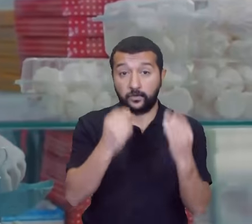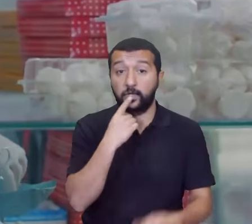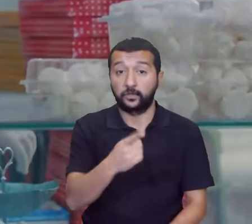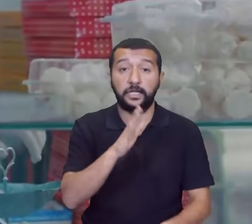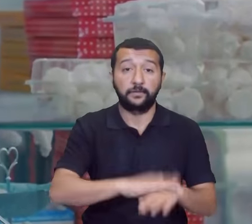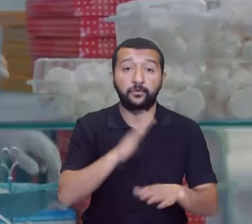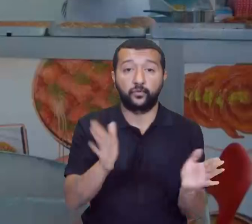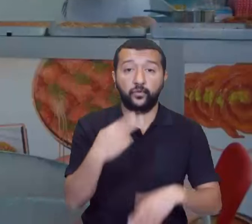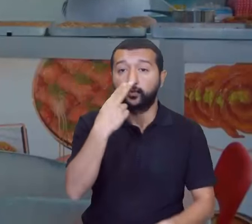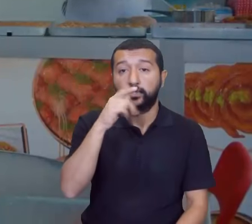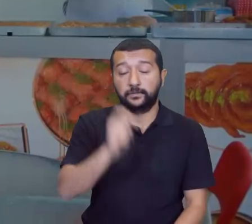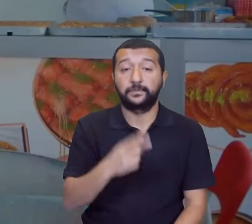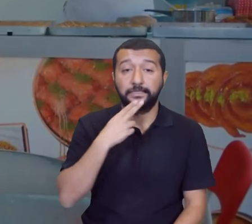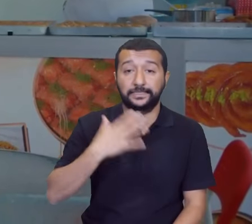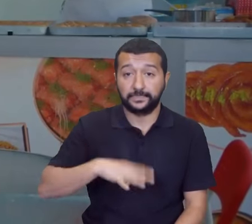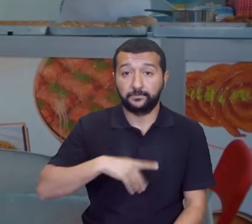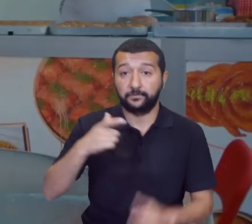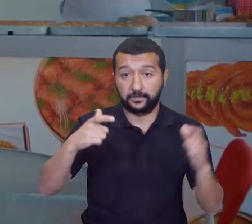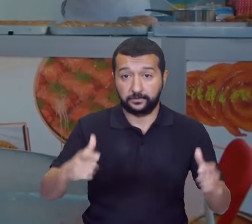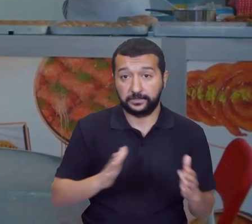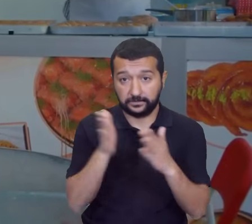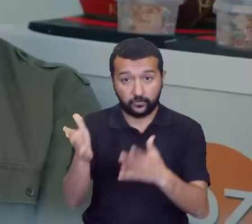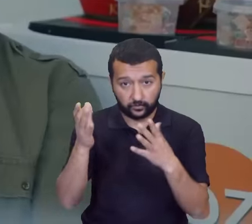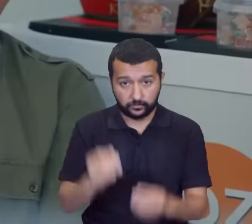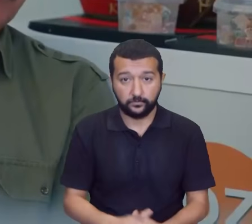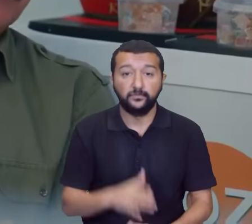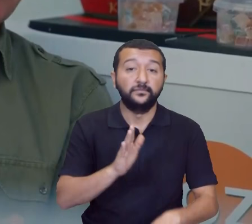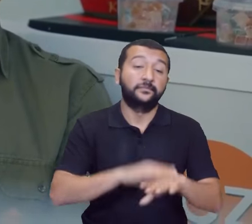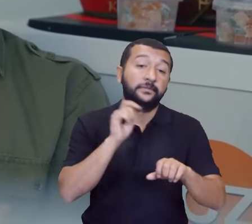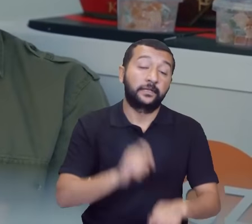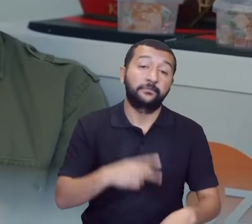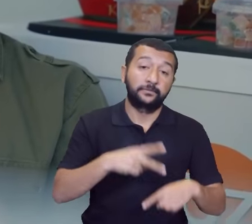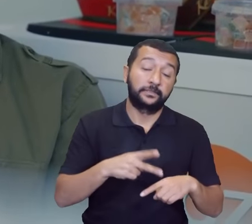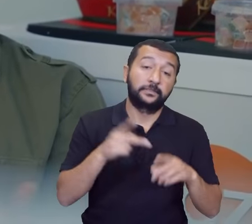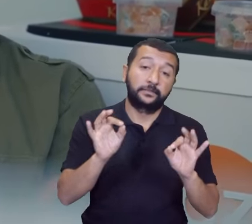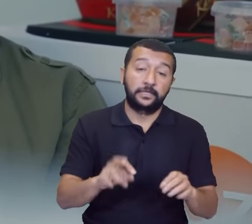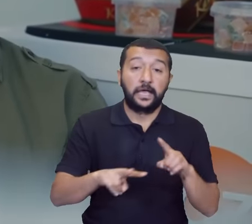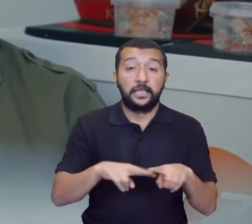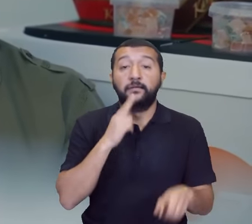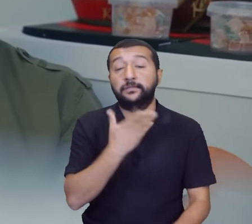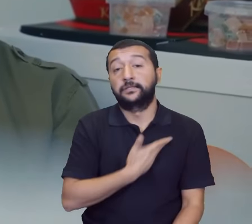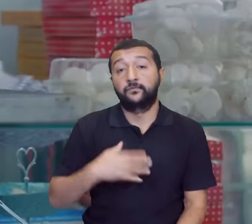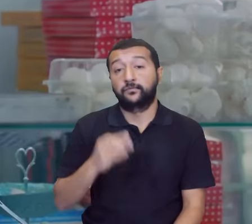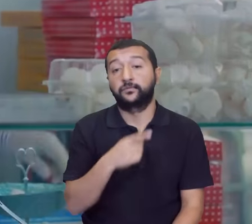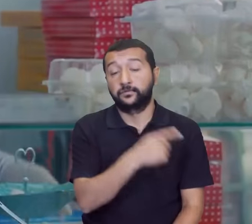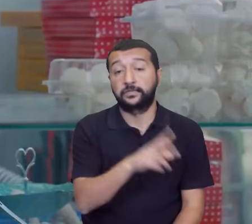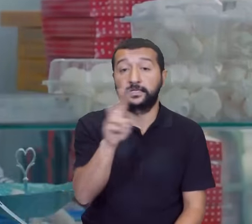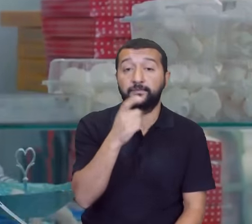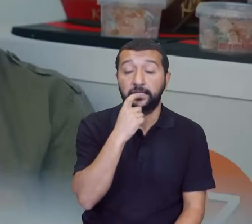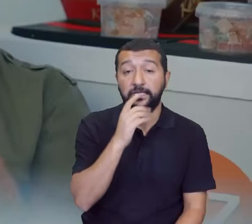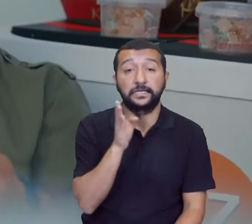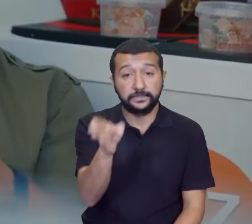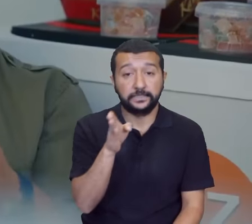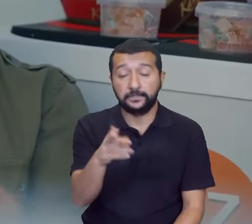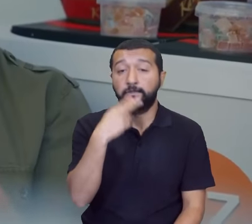diyorsun, yaptır bir kutu çikolata git. Kız istemeye bir tepsi Dilber Dudağ'la gidilir mi? E ne yapayım Zekicim yani? Adile abla seviyormuş yani. 20 yıldır